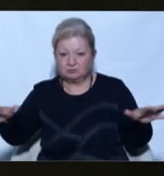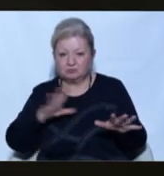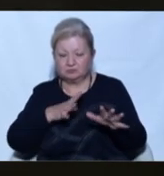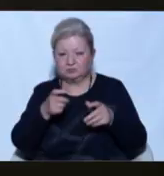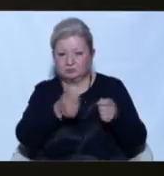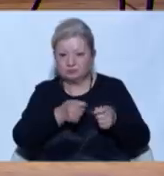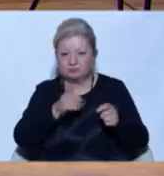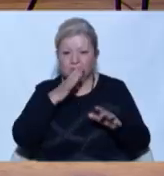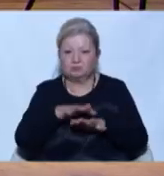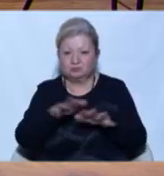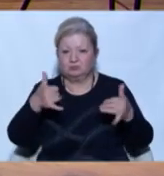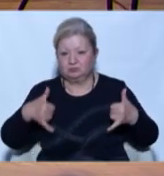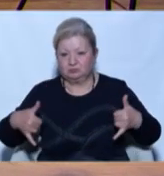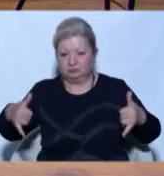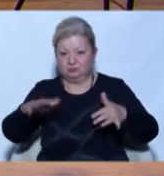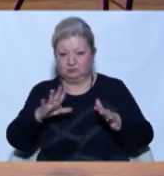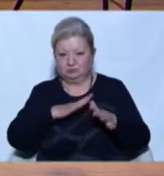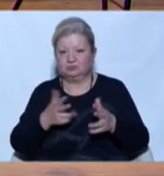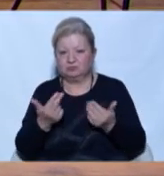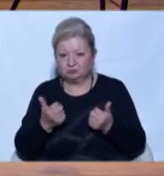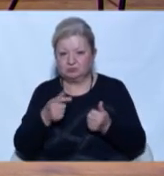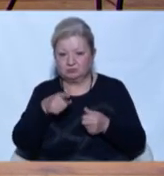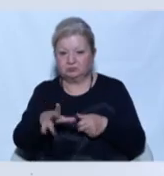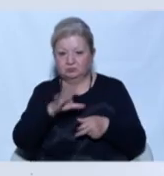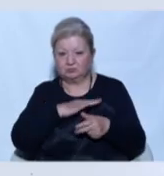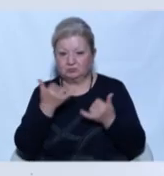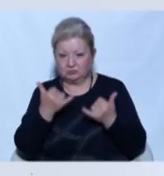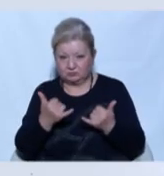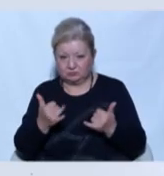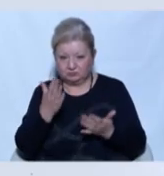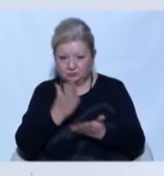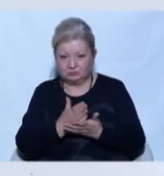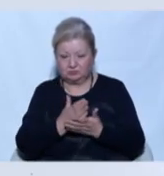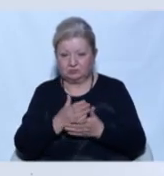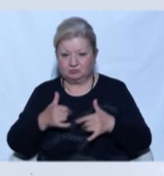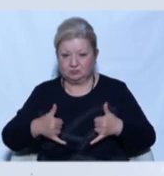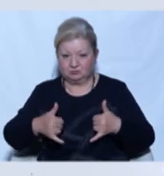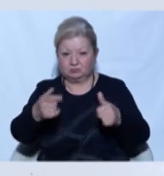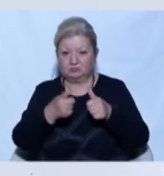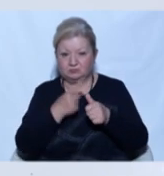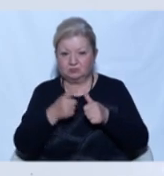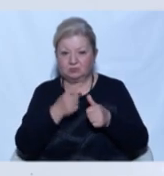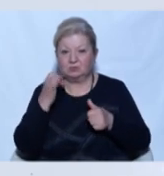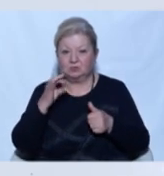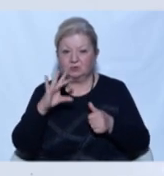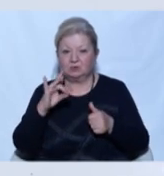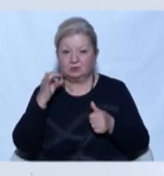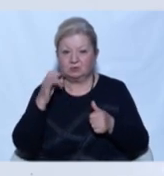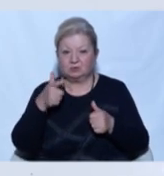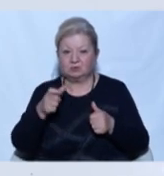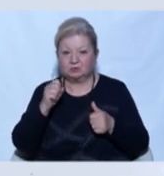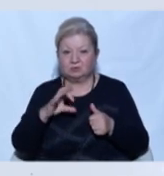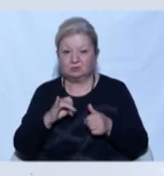მიდიოდა წყალი და ერწყვებოდა. Დიახ, ის მორწყვის სისტემა, რომელსაც ჩვენ დღეს ირიგაციას უწოდებთ და რომელიც ცნობილი არის